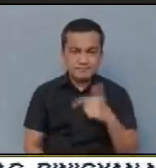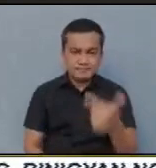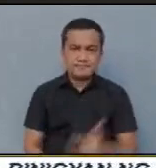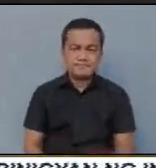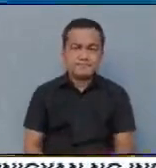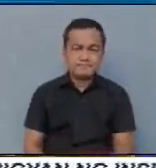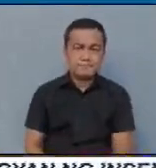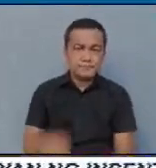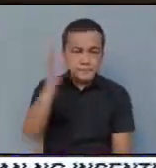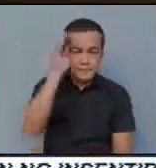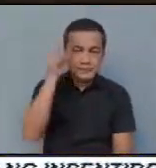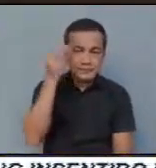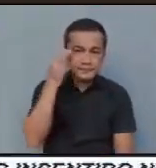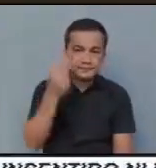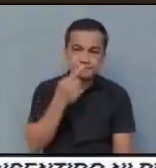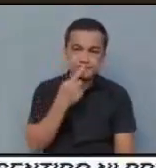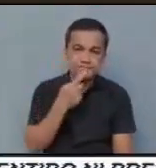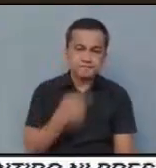Bernard?